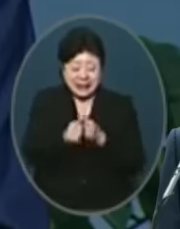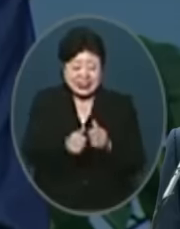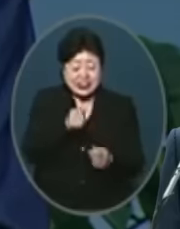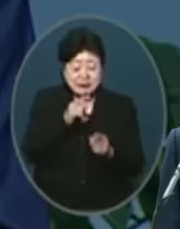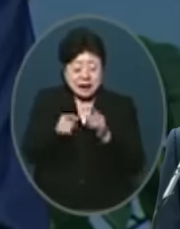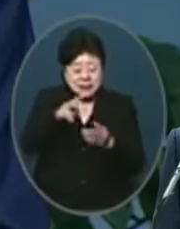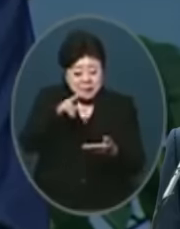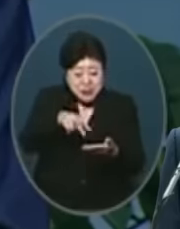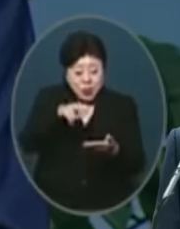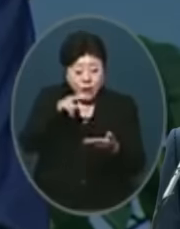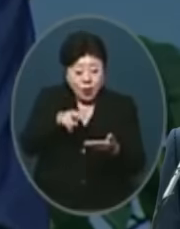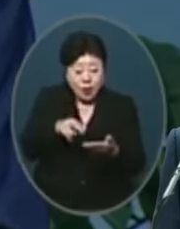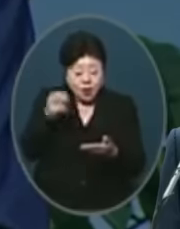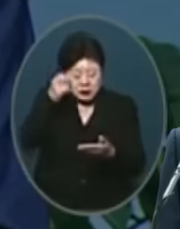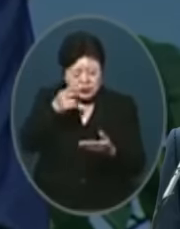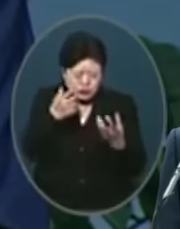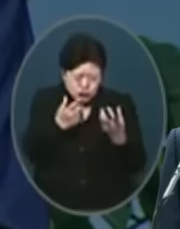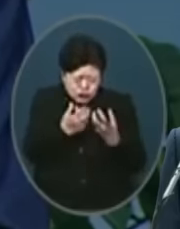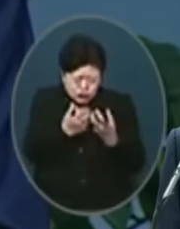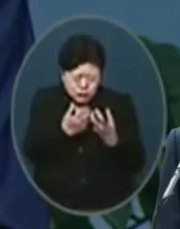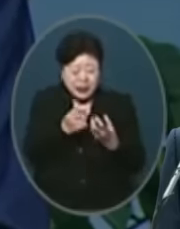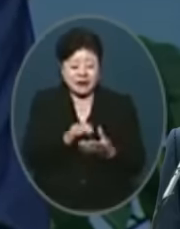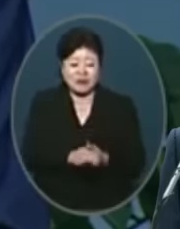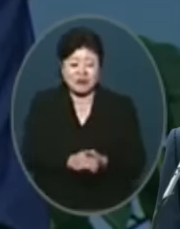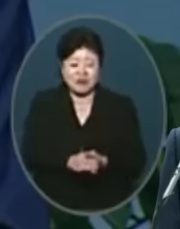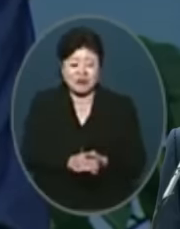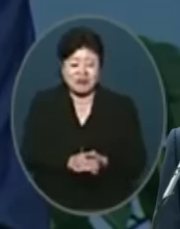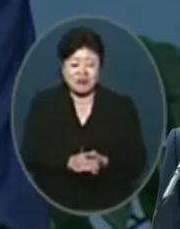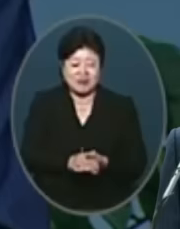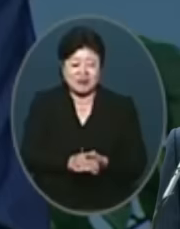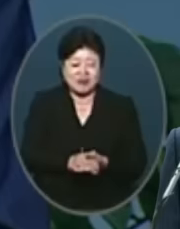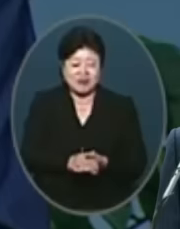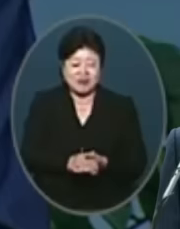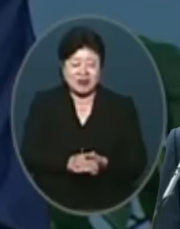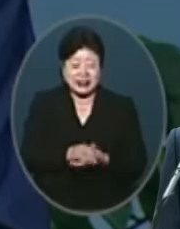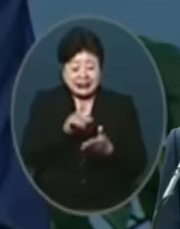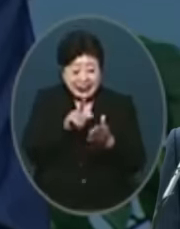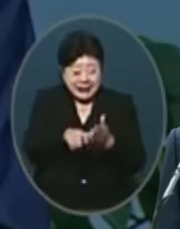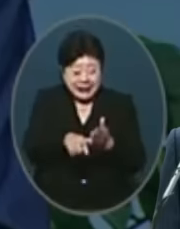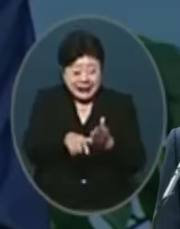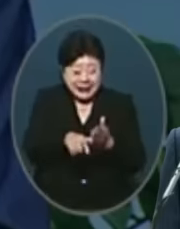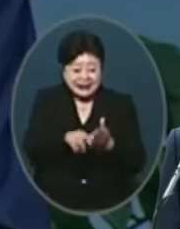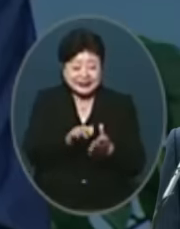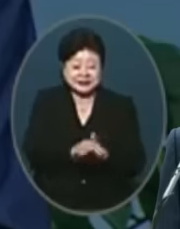하나님 말씀을 읽고 성령으로 충만하고 나아가면